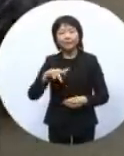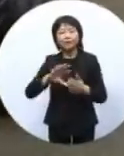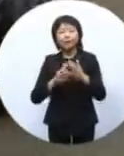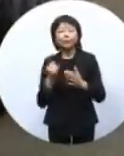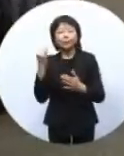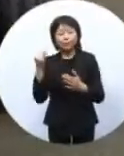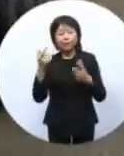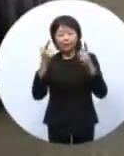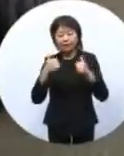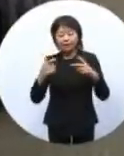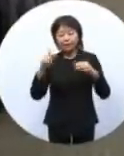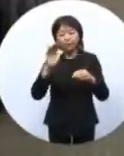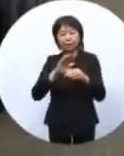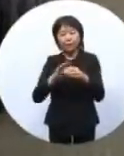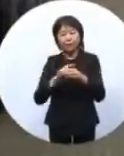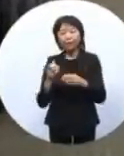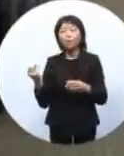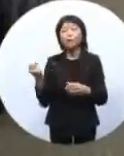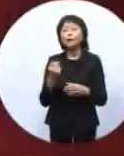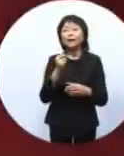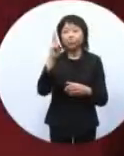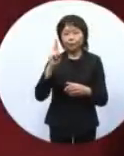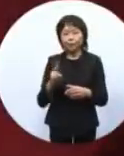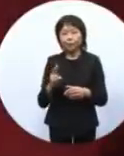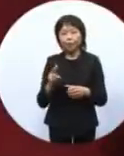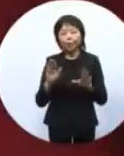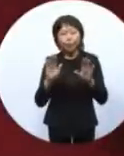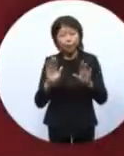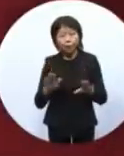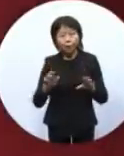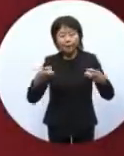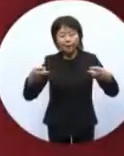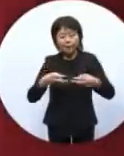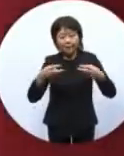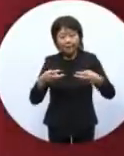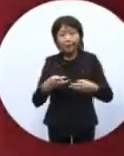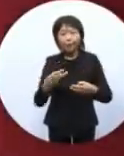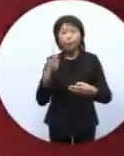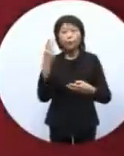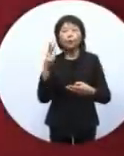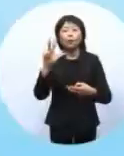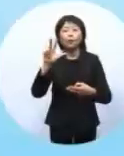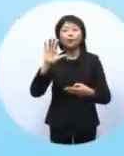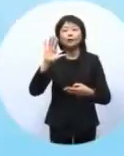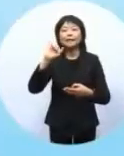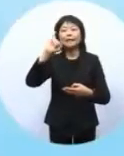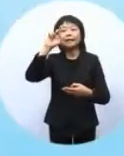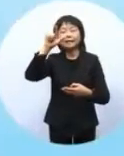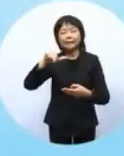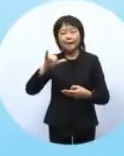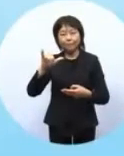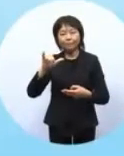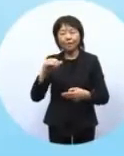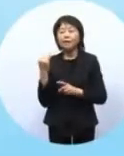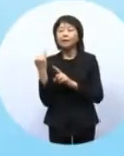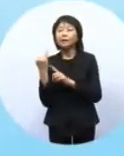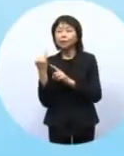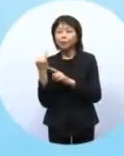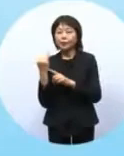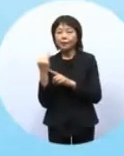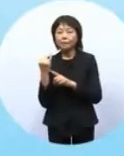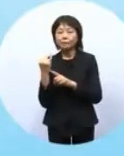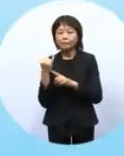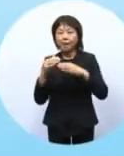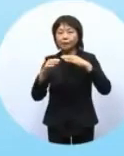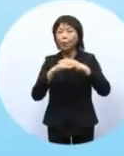もお弁当を持参するそうですが、この日のメニューはサラダとトルティーヤだそうです。須藤さんは市役所